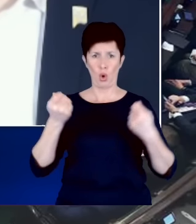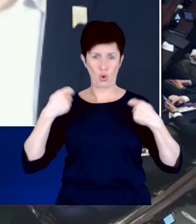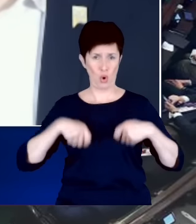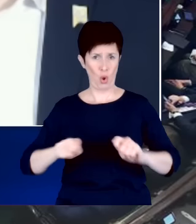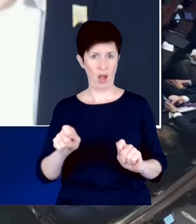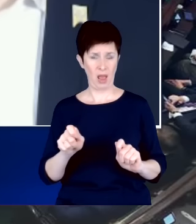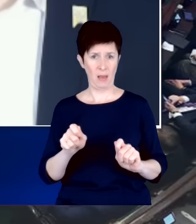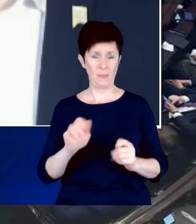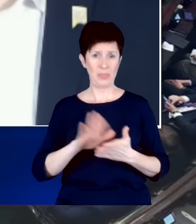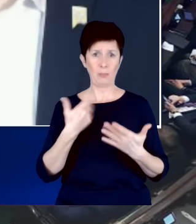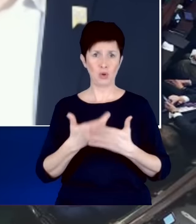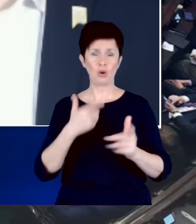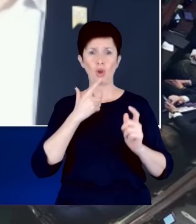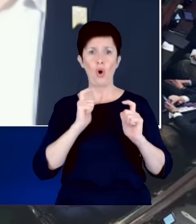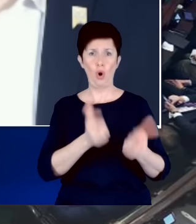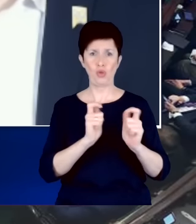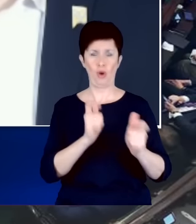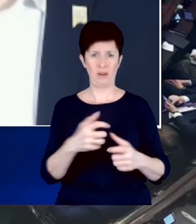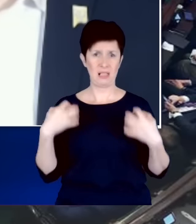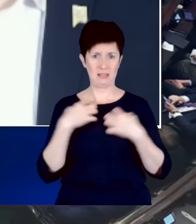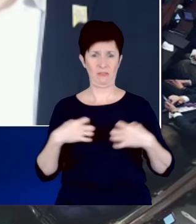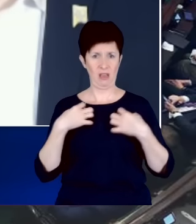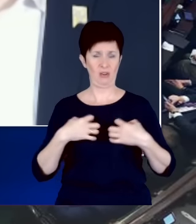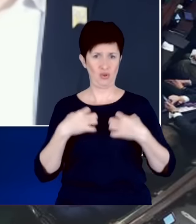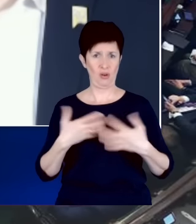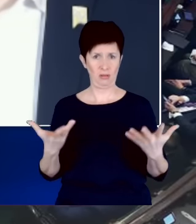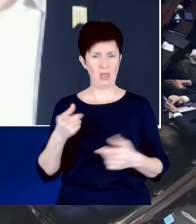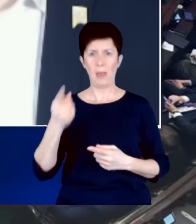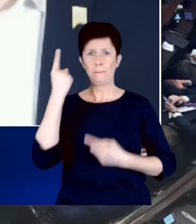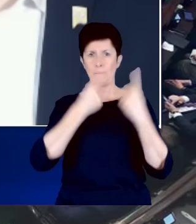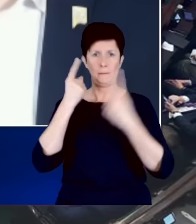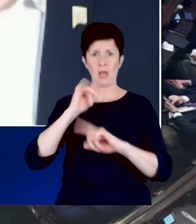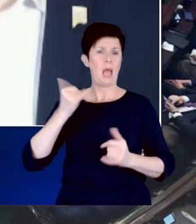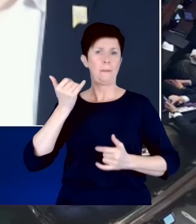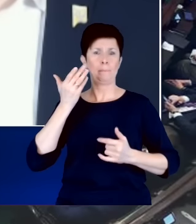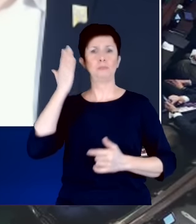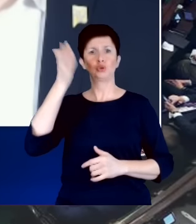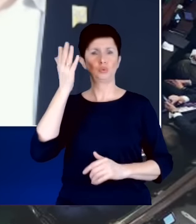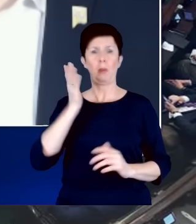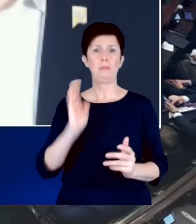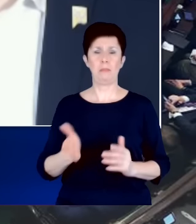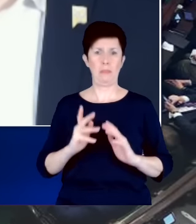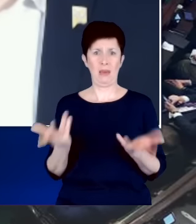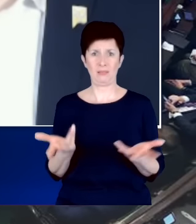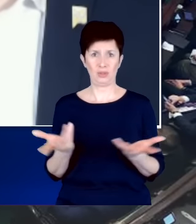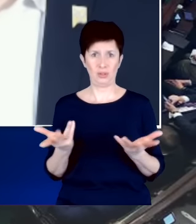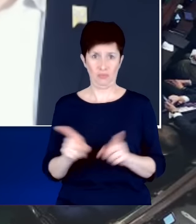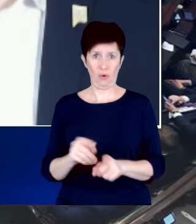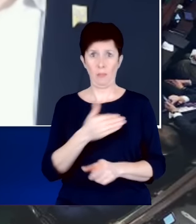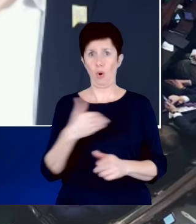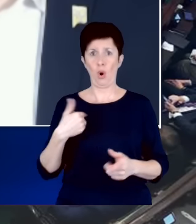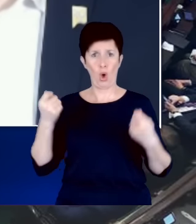hodowlę zwierząt. Jak pan patrzy na przyszłość, no, w pewnym sensie też i polskiego rolnictwa, bo